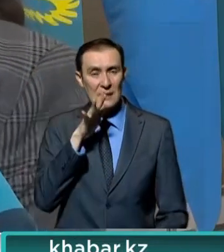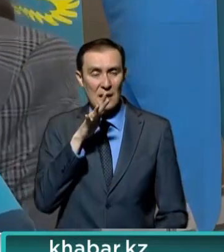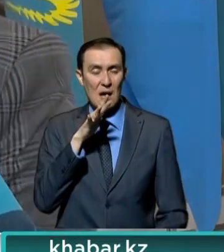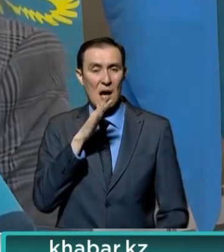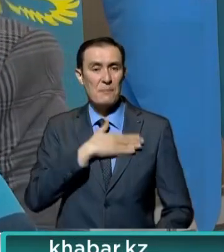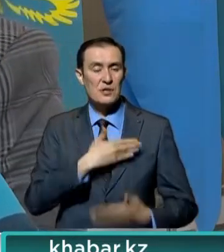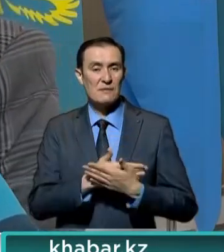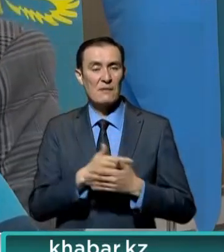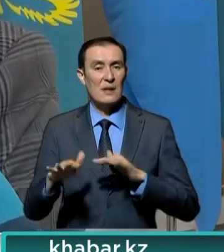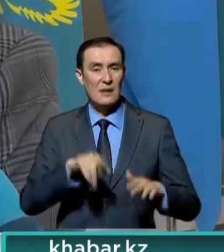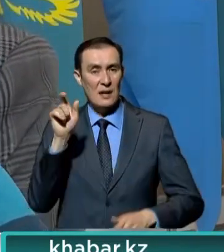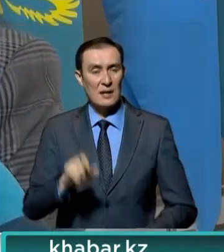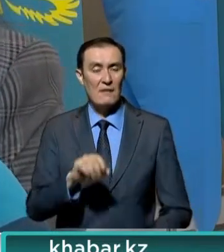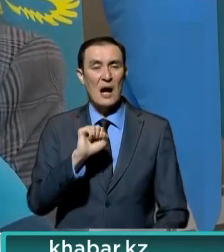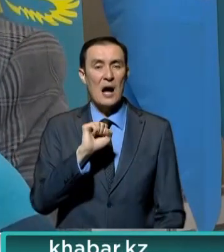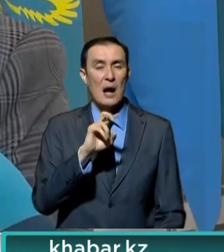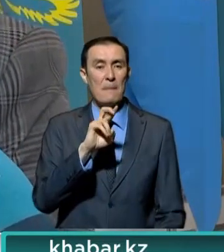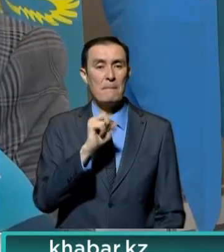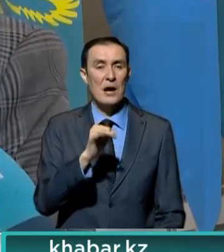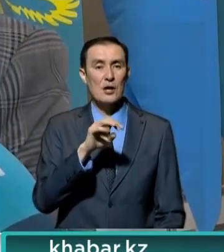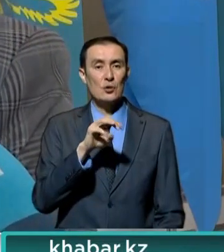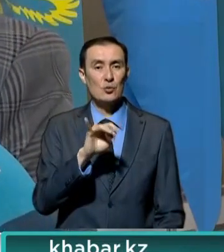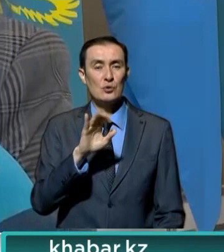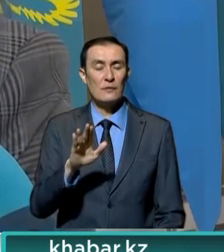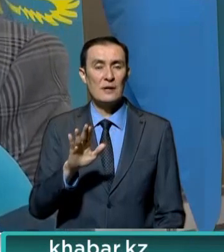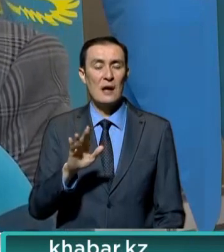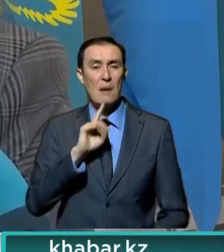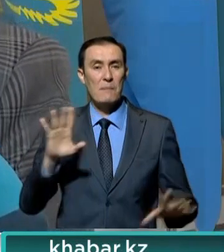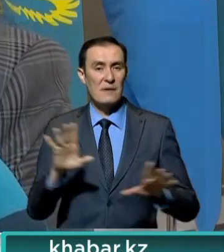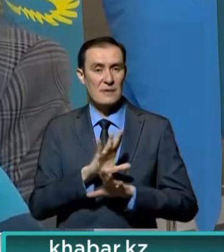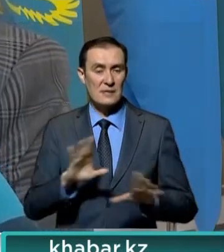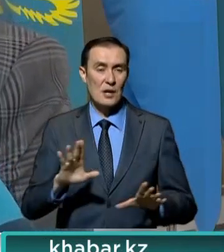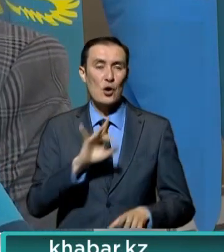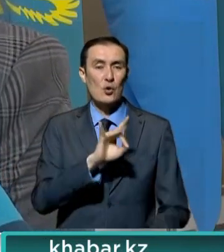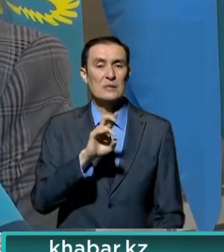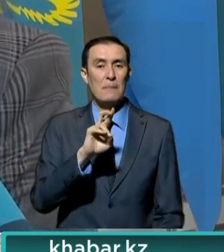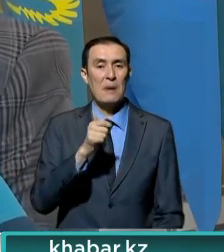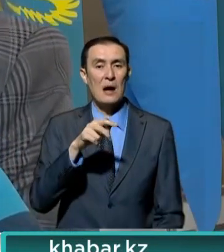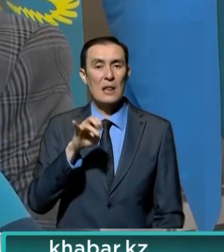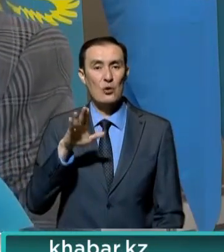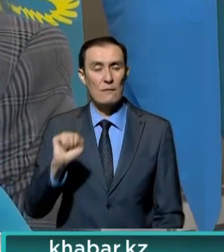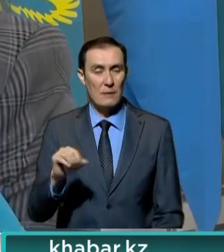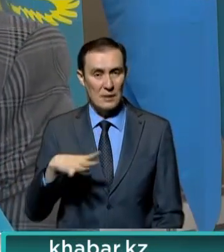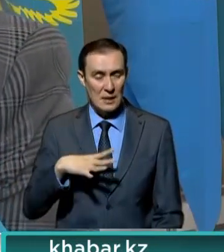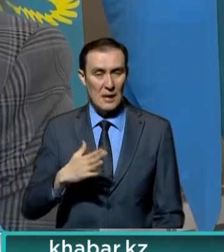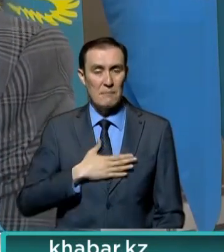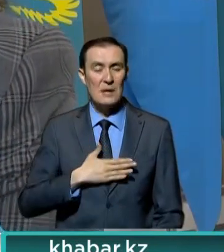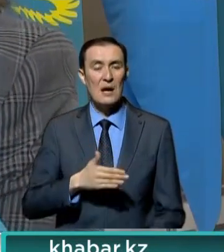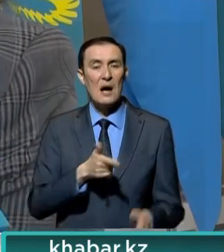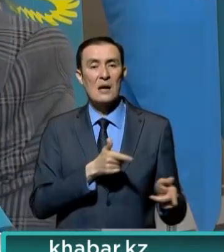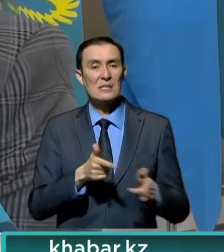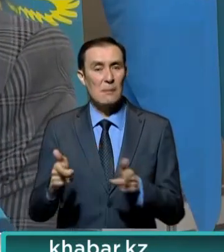общественного деятеля Ахмета Бай Турсунулы, а также эстрадной певицы Розы Баглановой. Мы